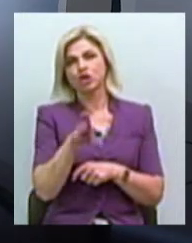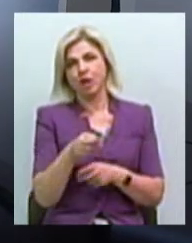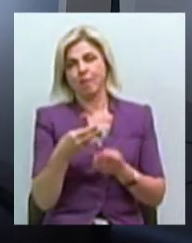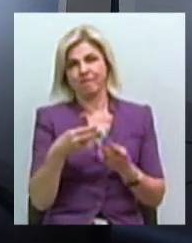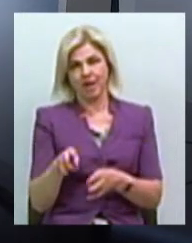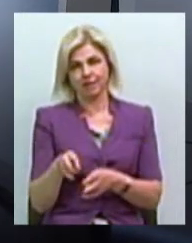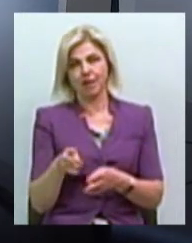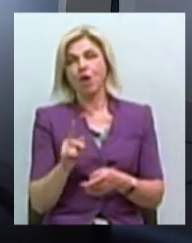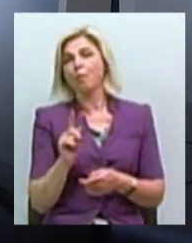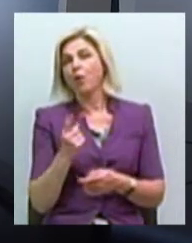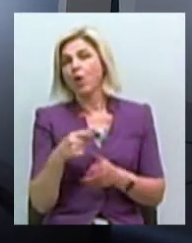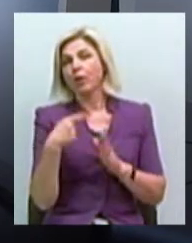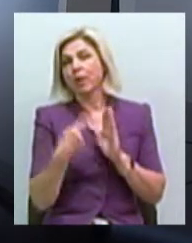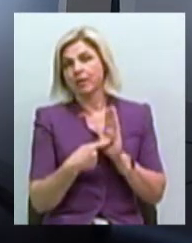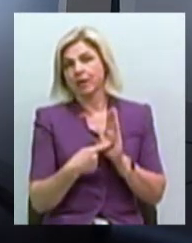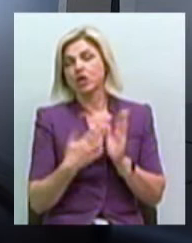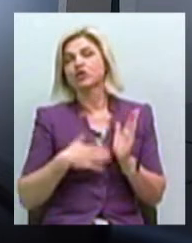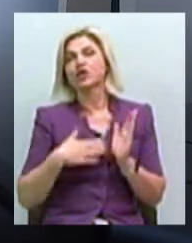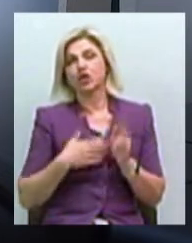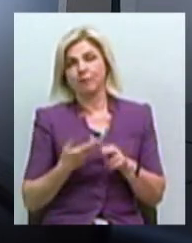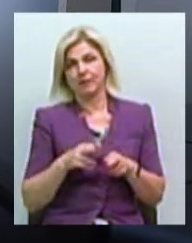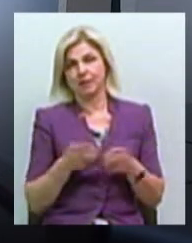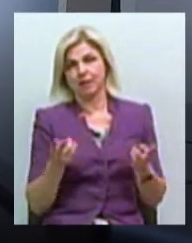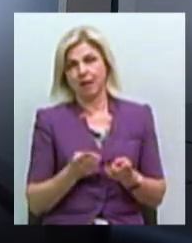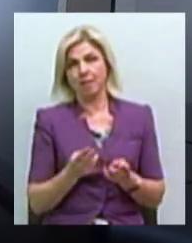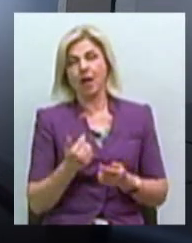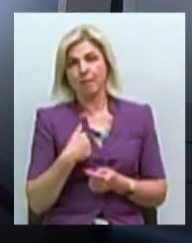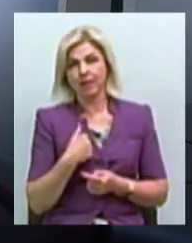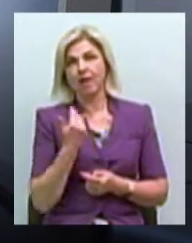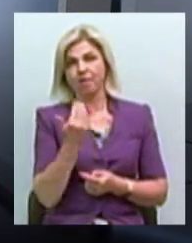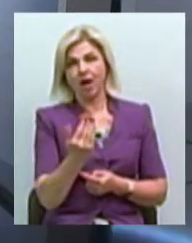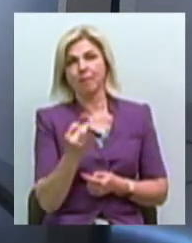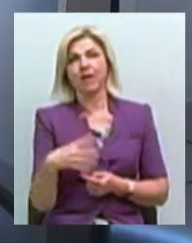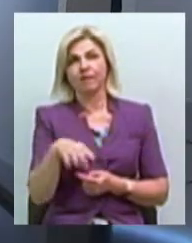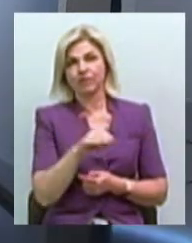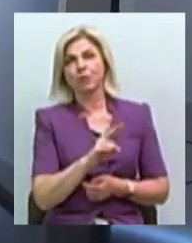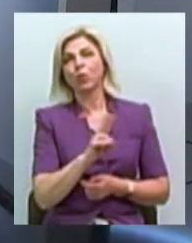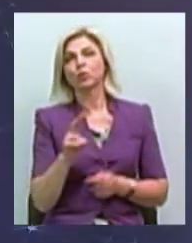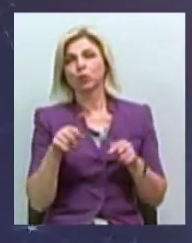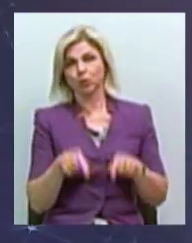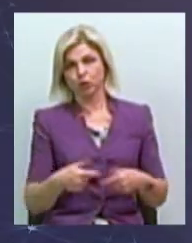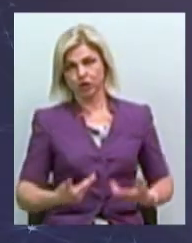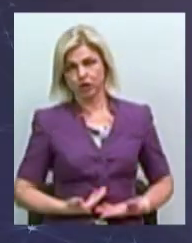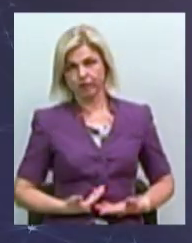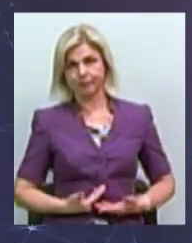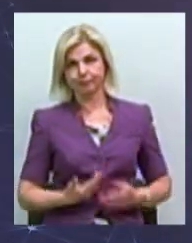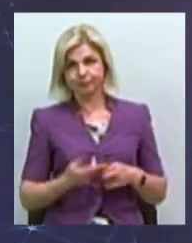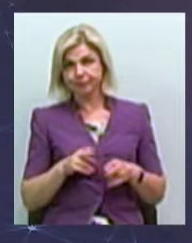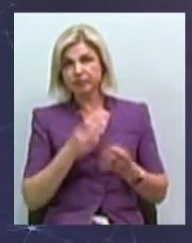Бо інакше питання, навіщо це треба мені, вам і всім тим, хто тут живе? Тобто та розмова можна стати